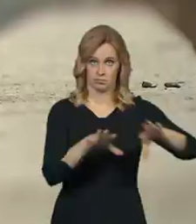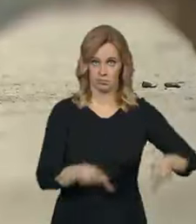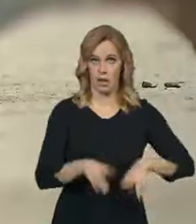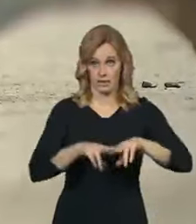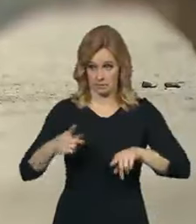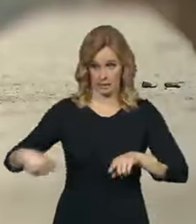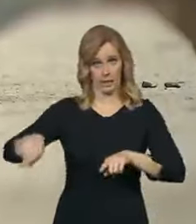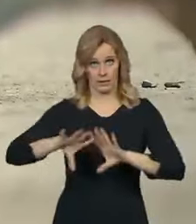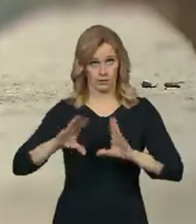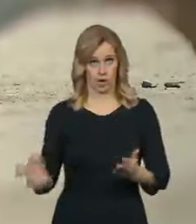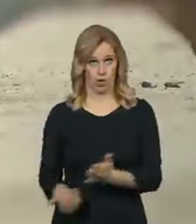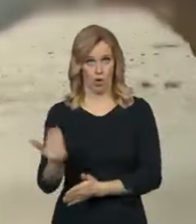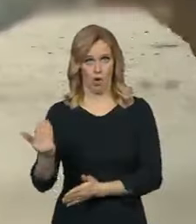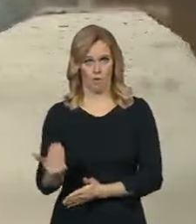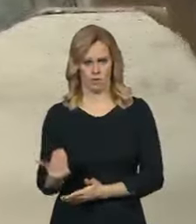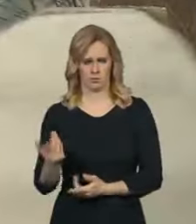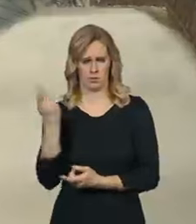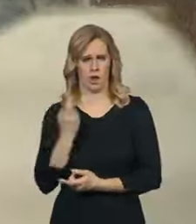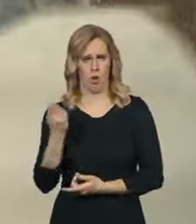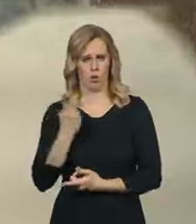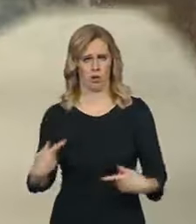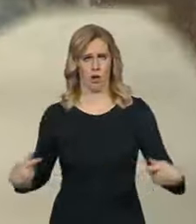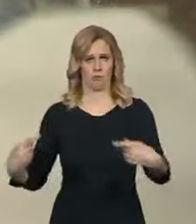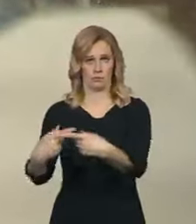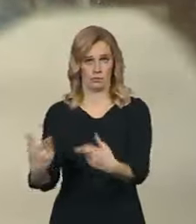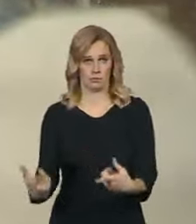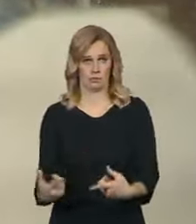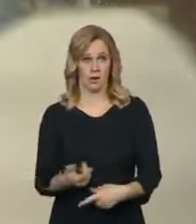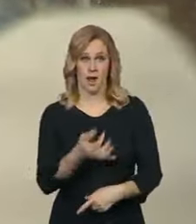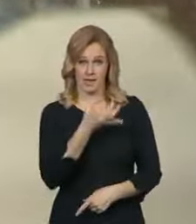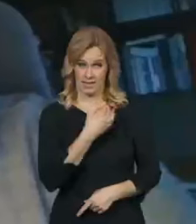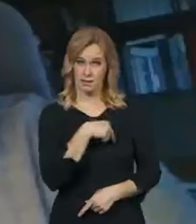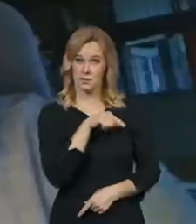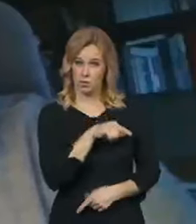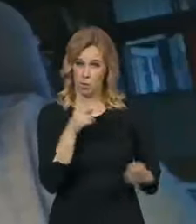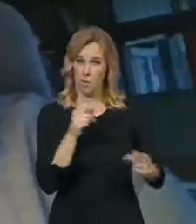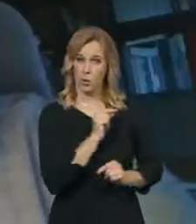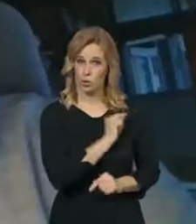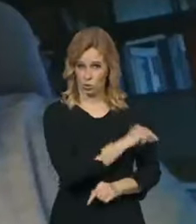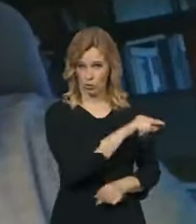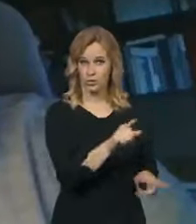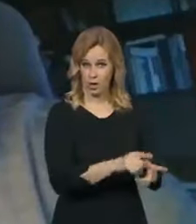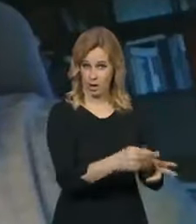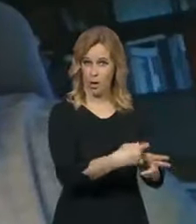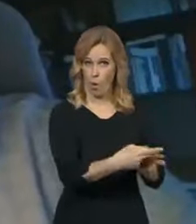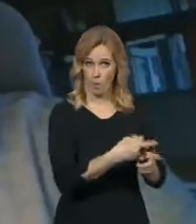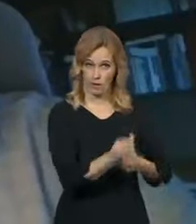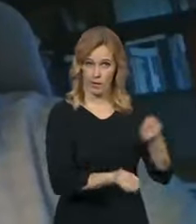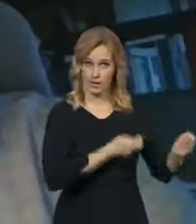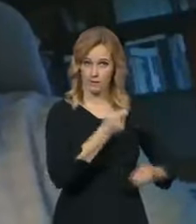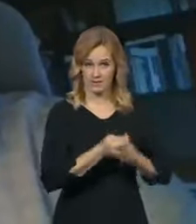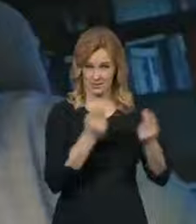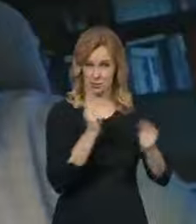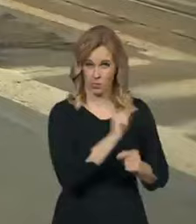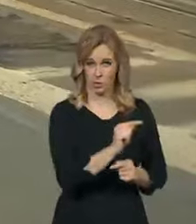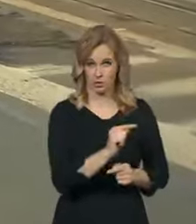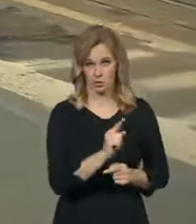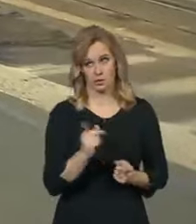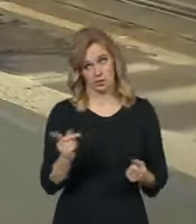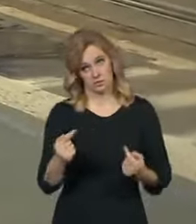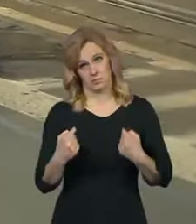nový most, tak jestli tímhle tím způsobem přistupuje i k těm dalším investicím,